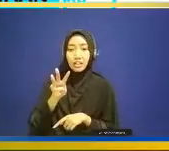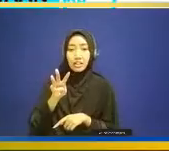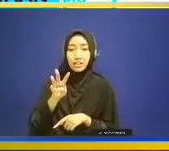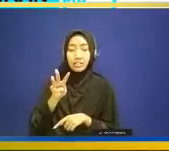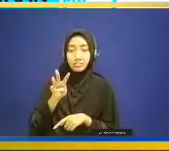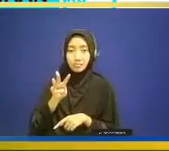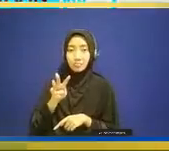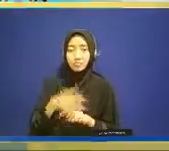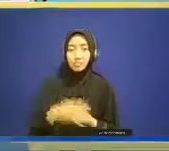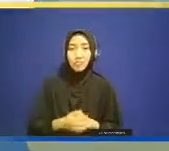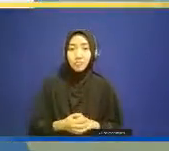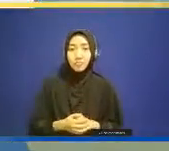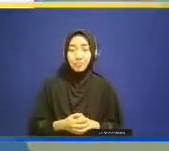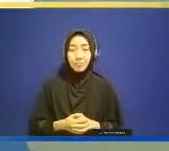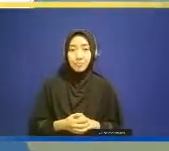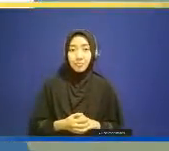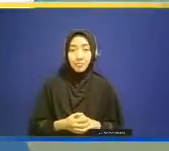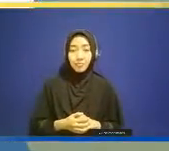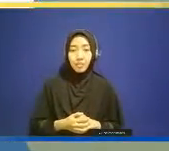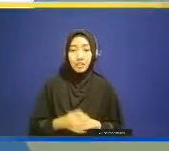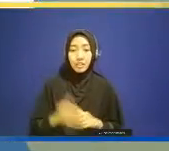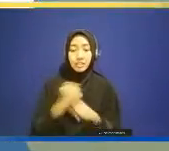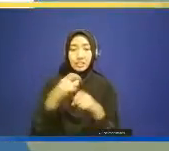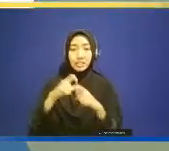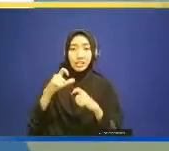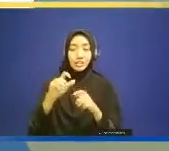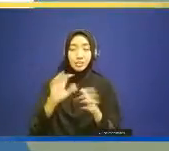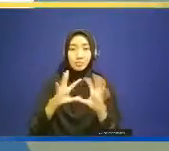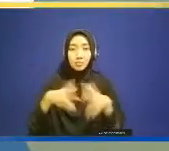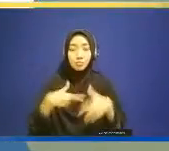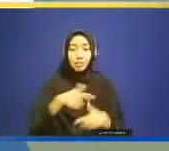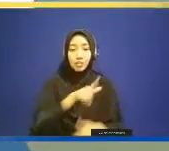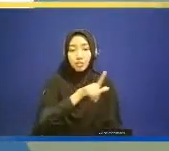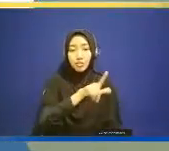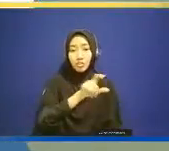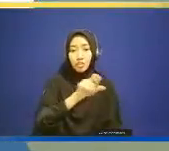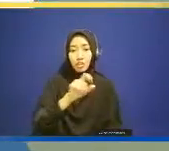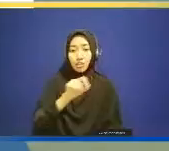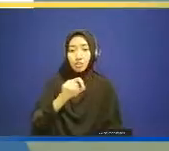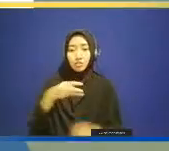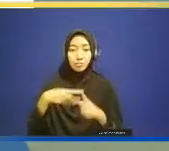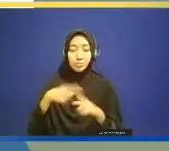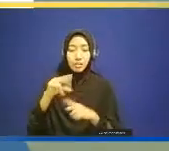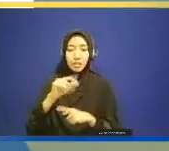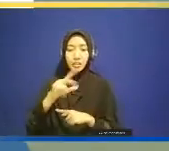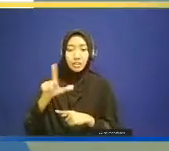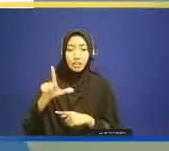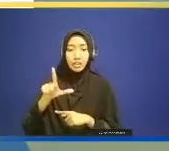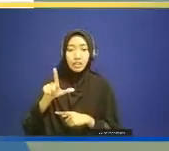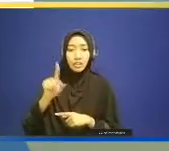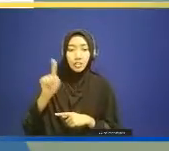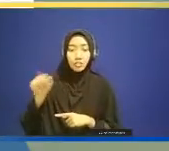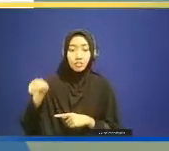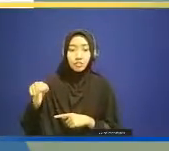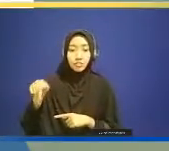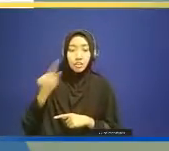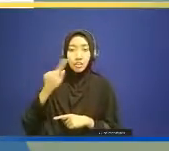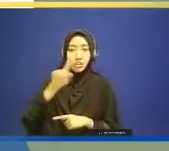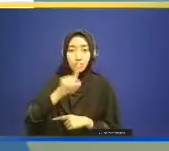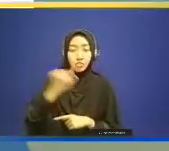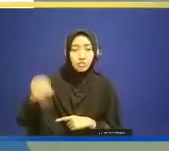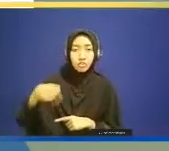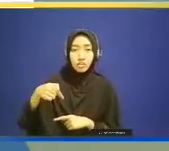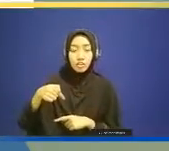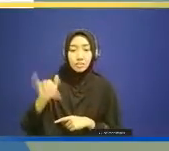barel casting minyak dan gas bumi diperkirakan masing-masing 703 ribu barel dan satu juta 36.000